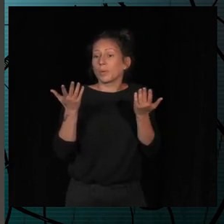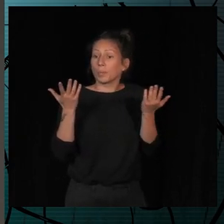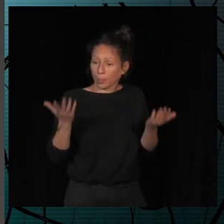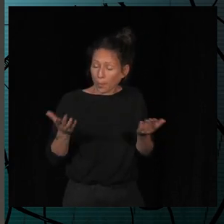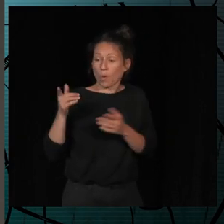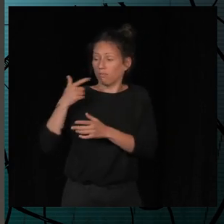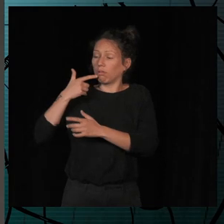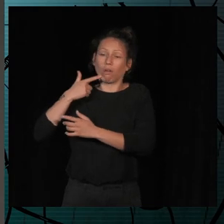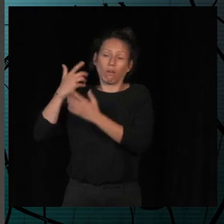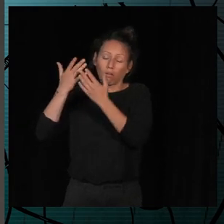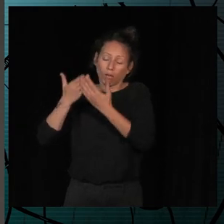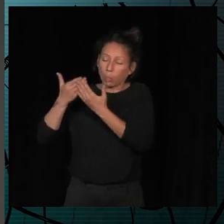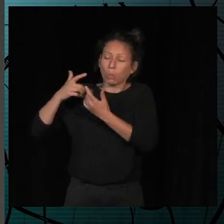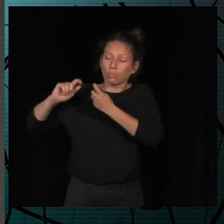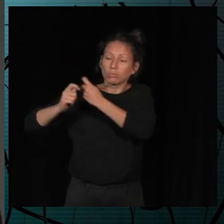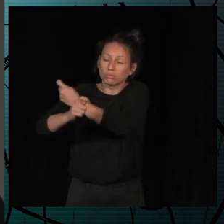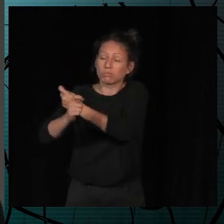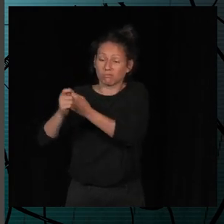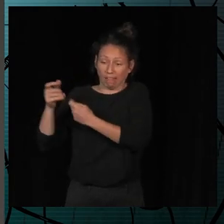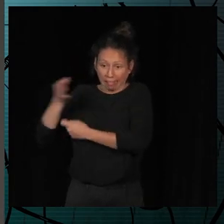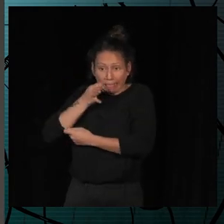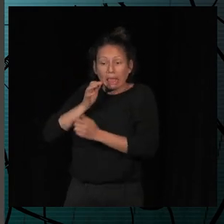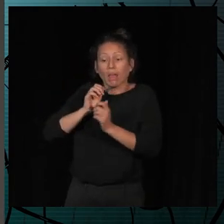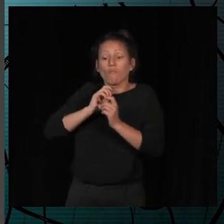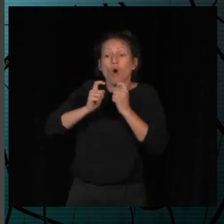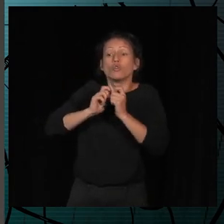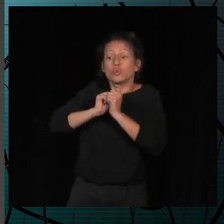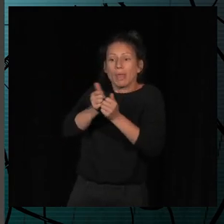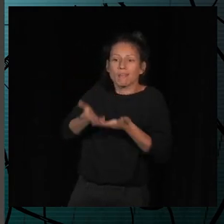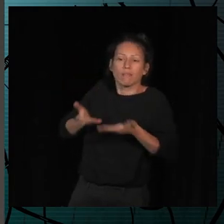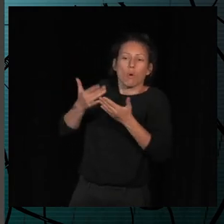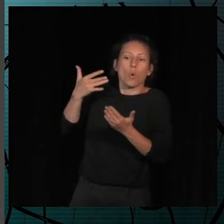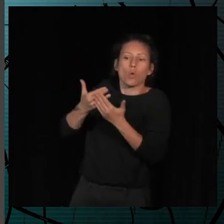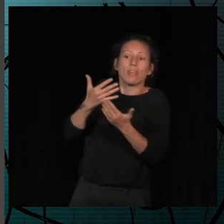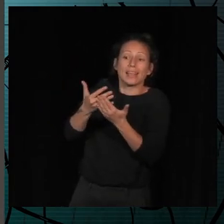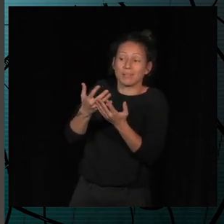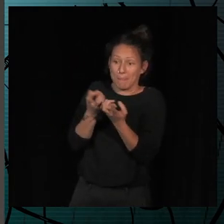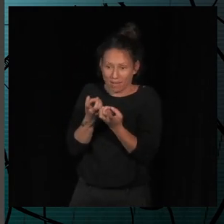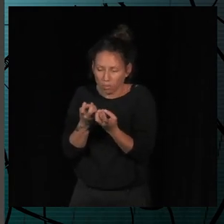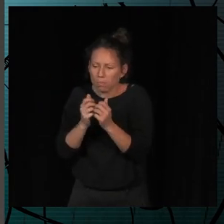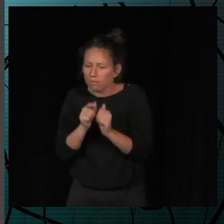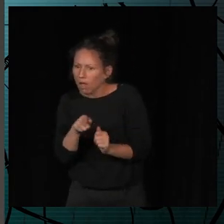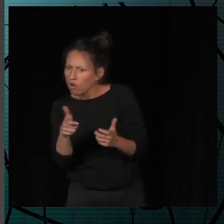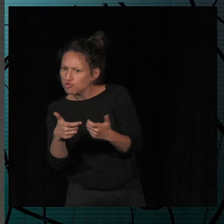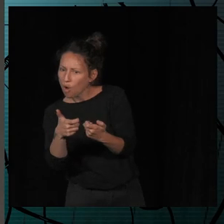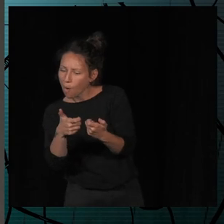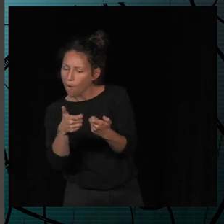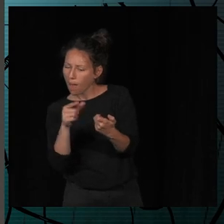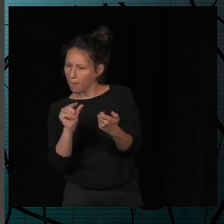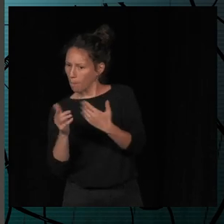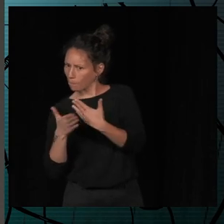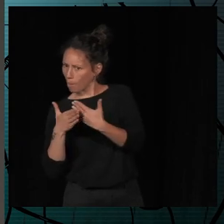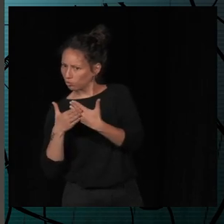cette modification c'est la contextualisation dire si vous jouez un jeu qui reproduit votre environnement familial quotidien votre environnement